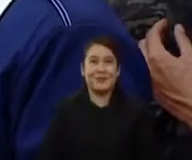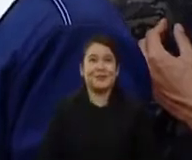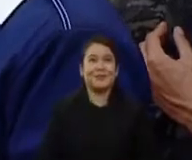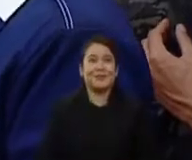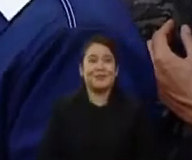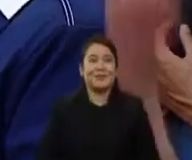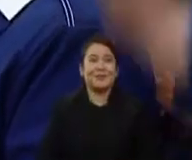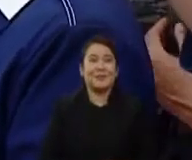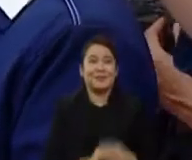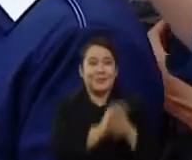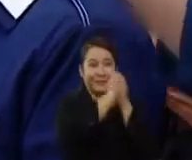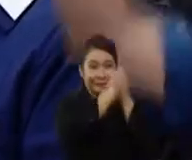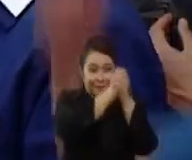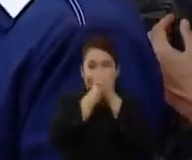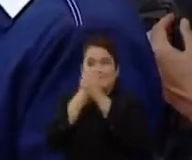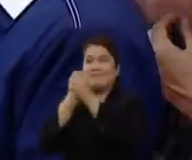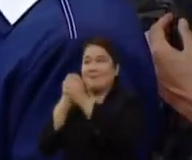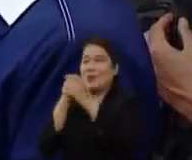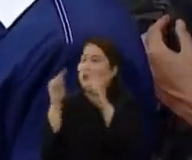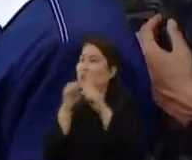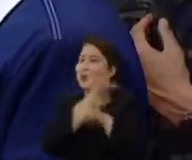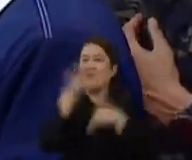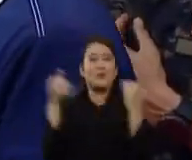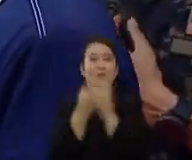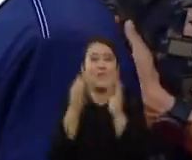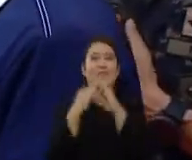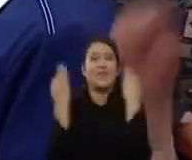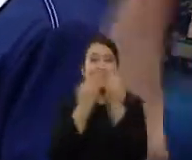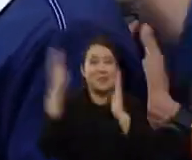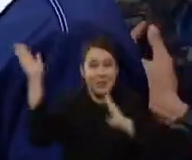Tahniah dan terima kasih untuk semua keluarga Malaysia.